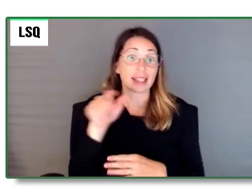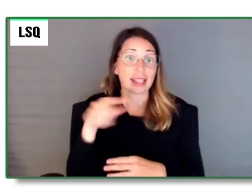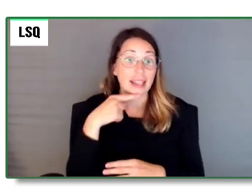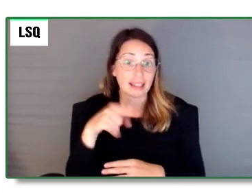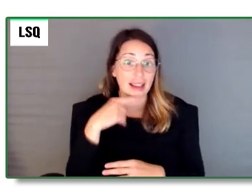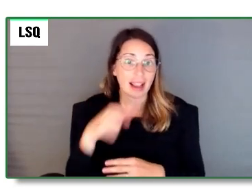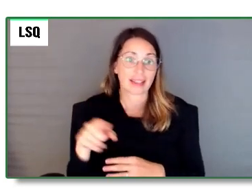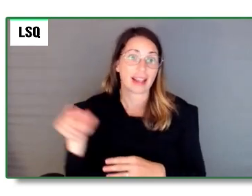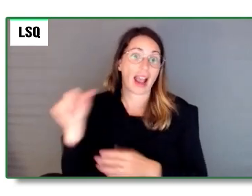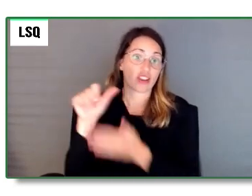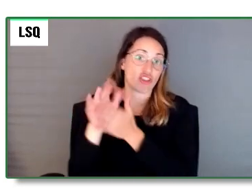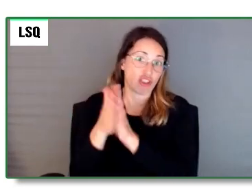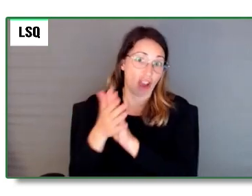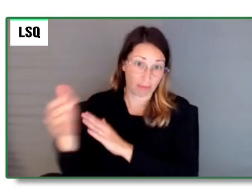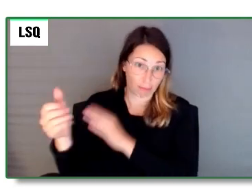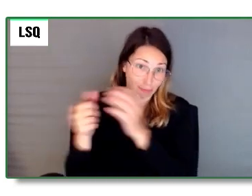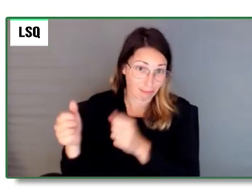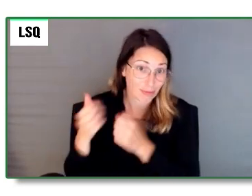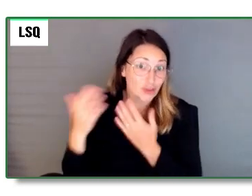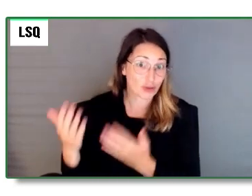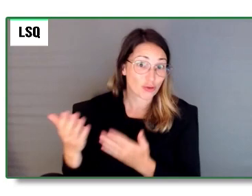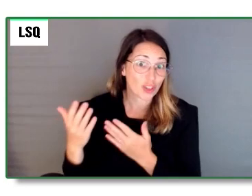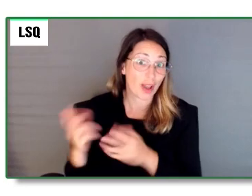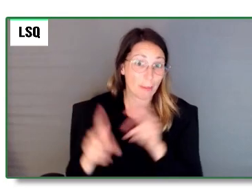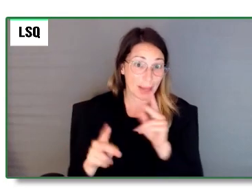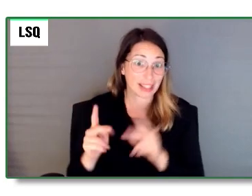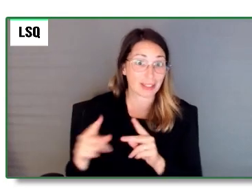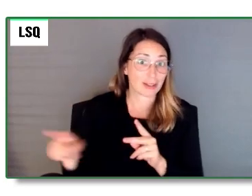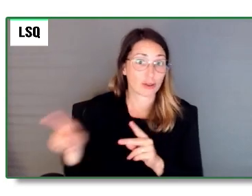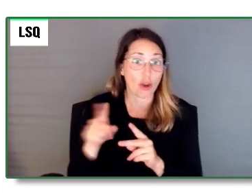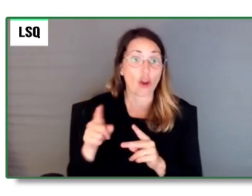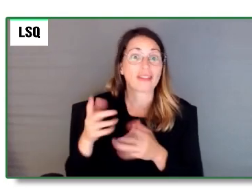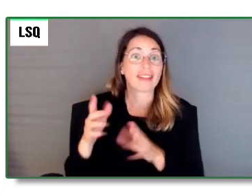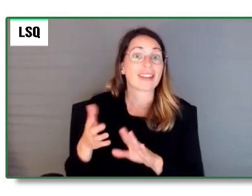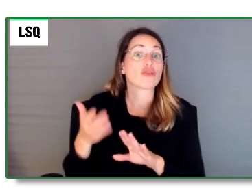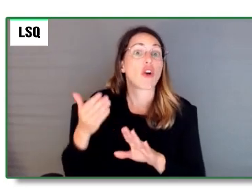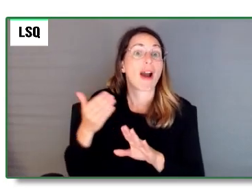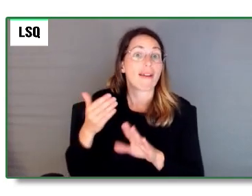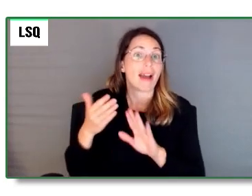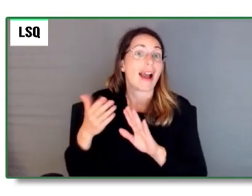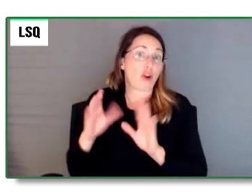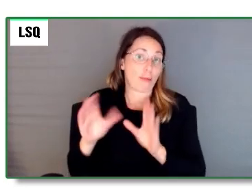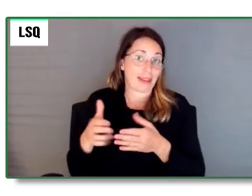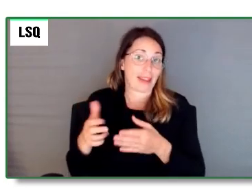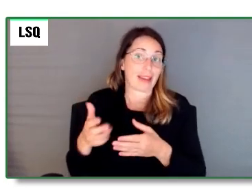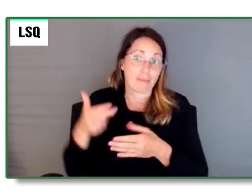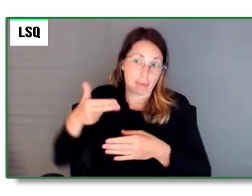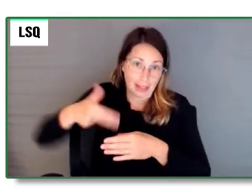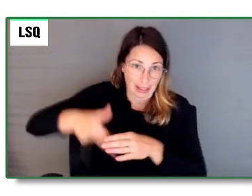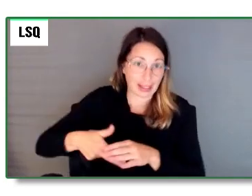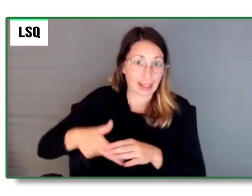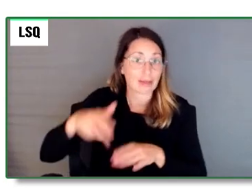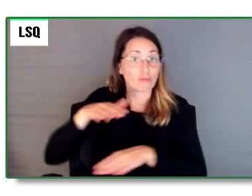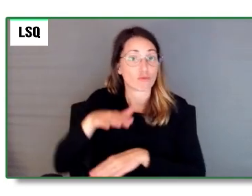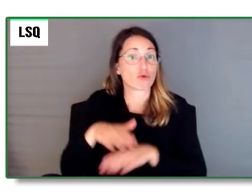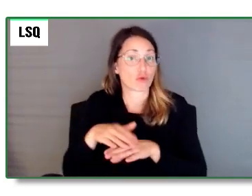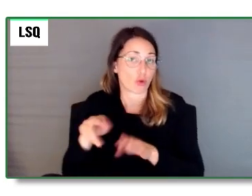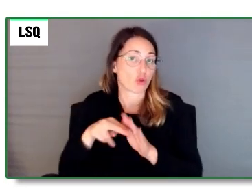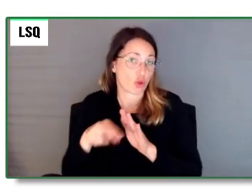recrute régulièrement des personnes pour siéger à leur comité pour élaborer les normes. Je vous invite à vous